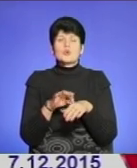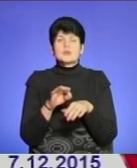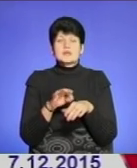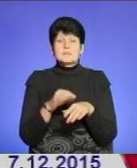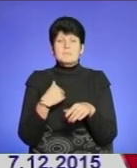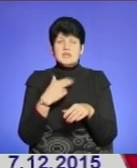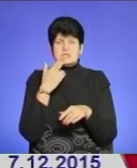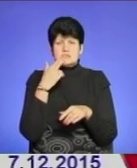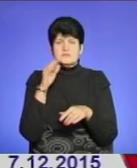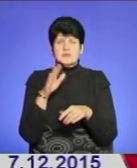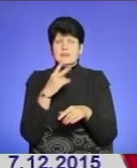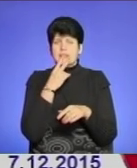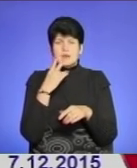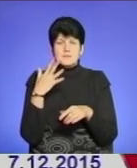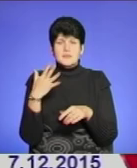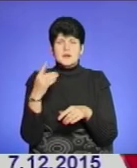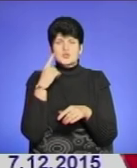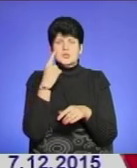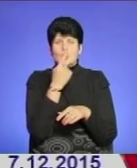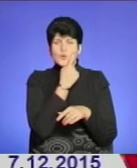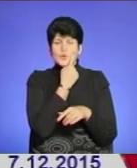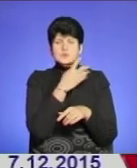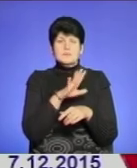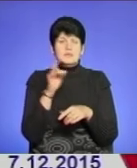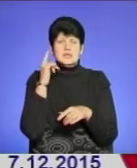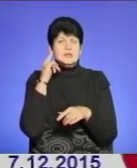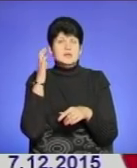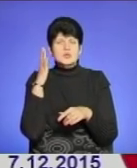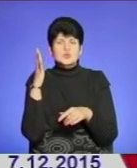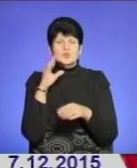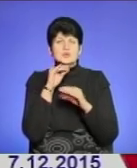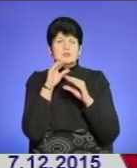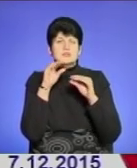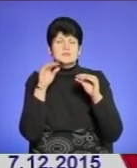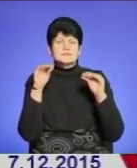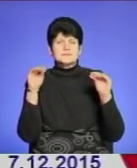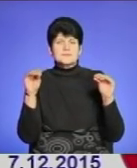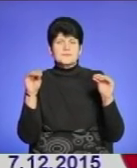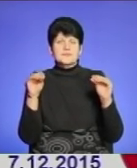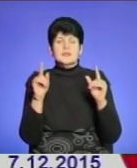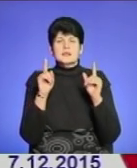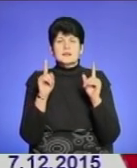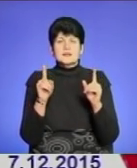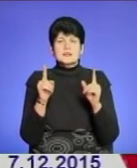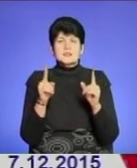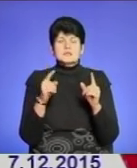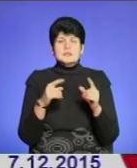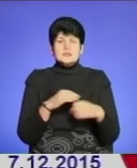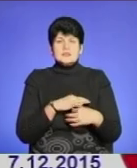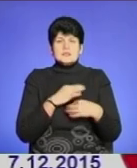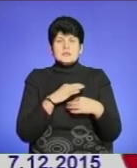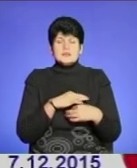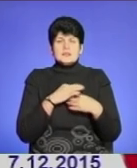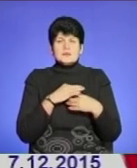Ми звикаємо не бачити очі, ми не чуємо шепет слізки, лише склипуємо серед